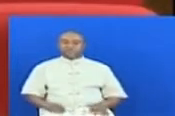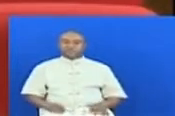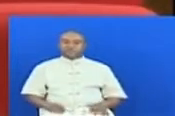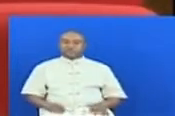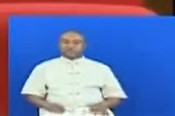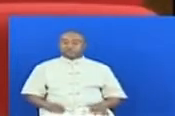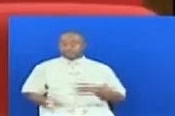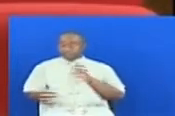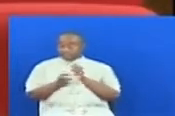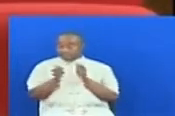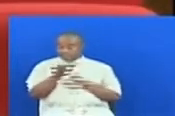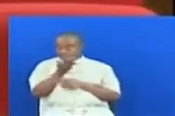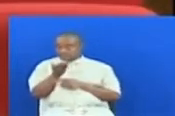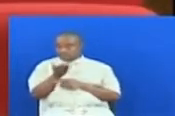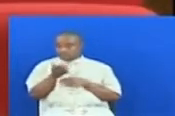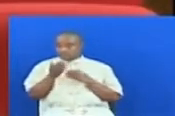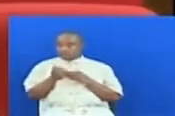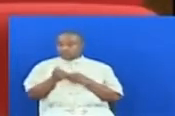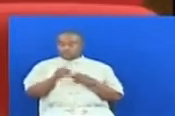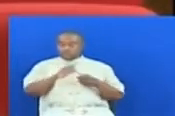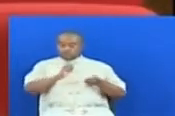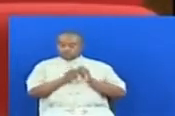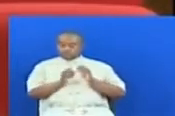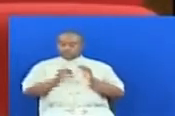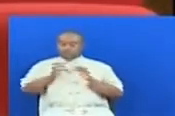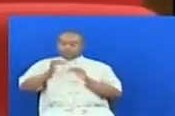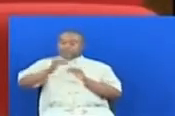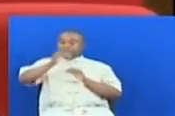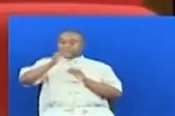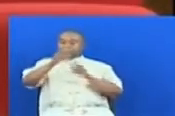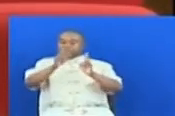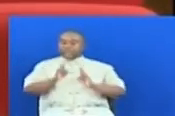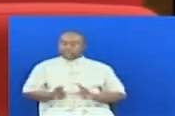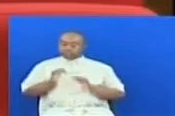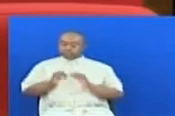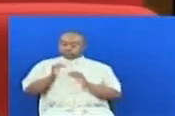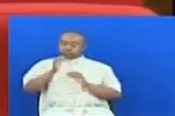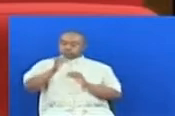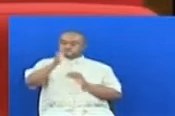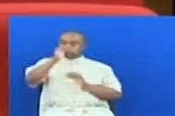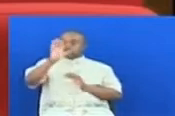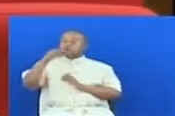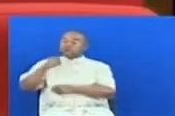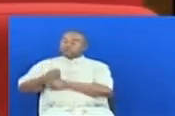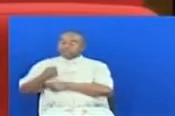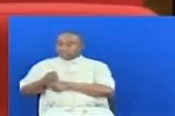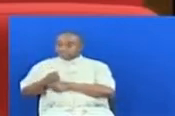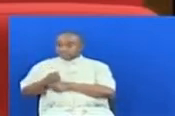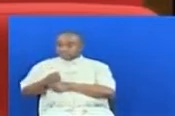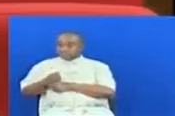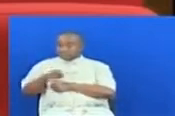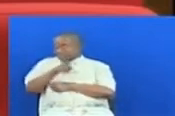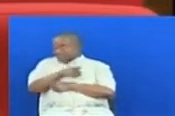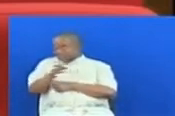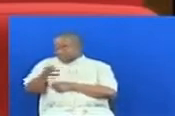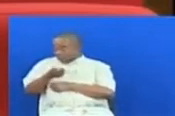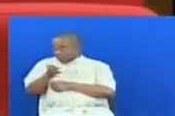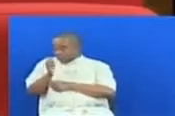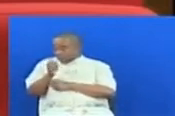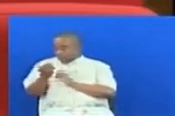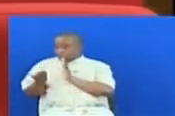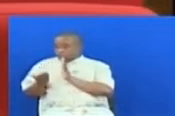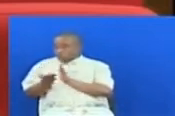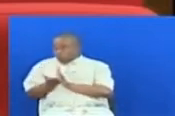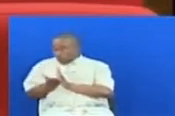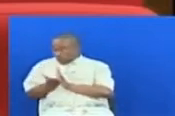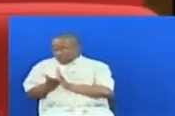ni kurekebisha ngazi za watumishi, na wao wenyewe hawajawahi kuomba wawe sehemu